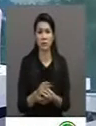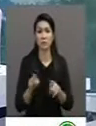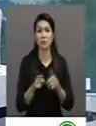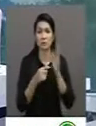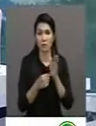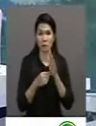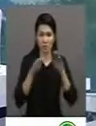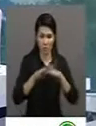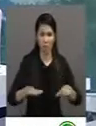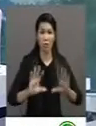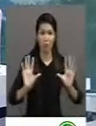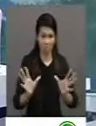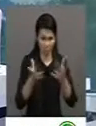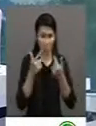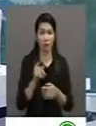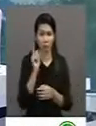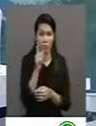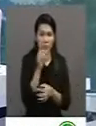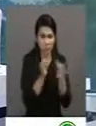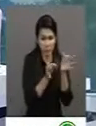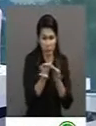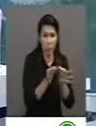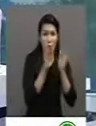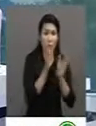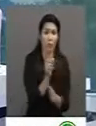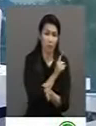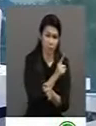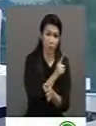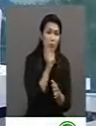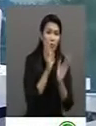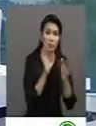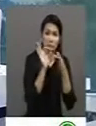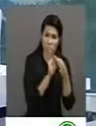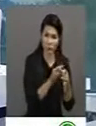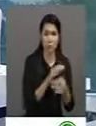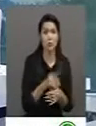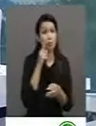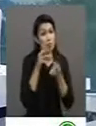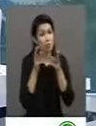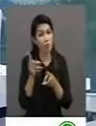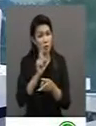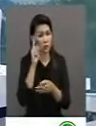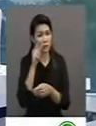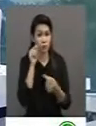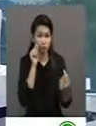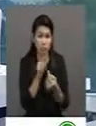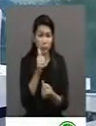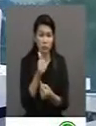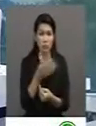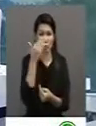การณ์กรณีเด็กหายดังนั้นก็ต้องปรึกษากับทางเจ้าหน้าที่หรือว่าคนที่เกี่ยวข้องกัน ค่ะวิธีไหนที่จะเหมาะสมที่สุดนะคะเพราะว่า